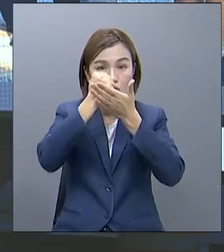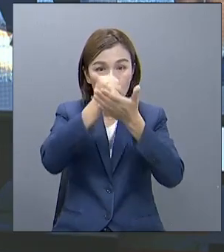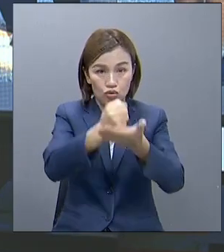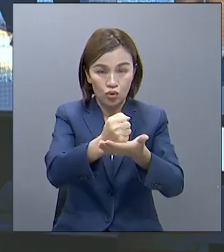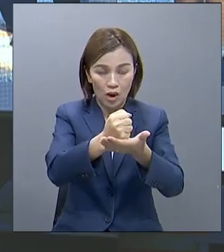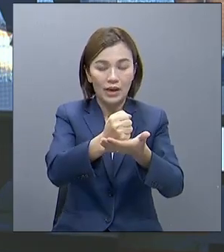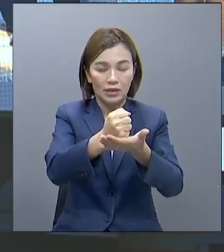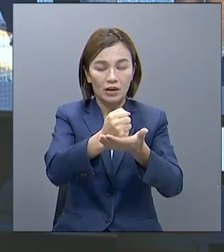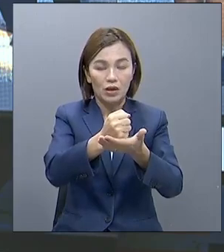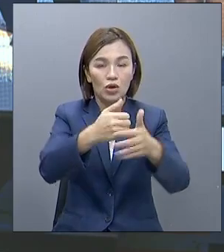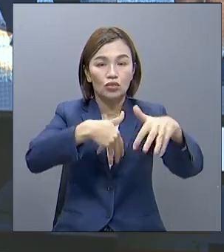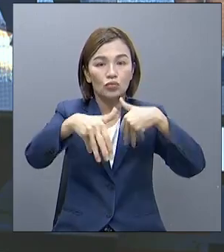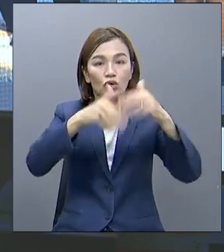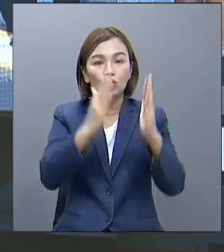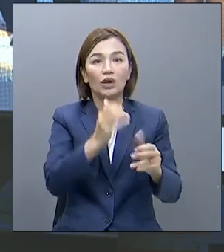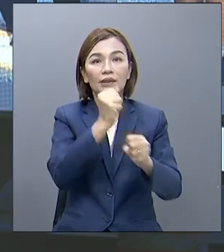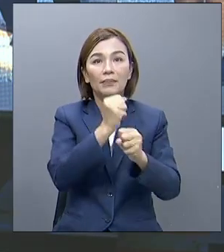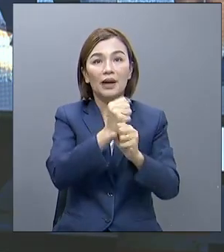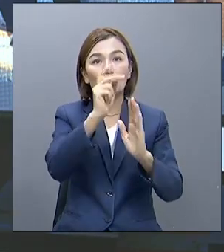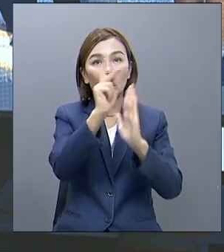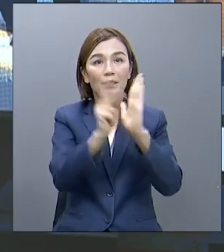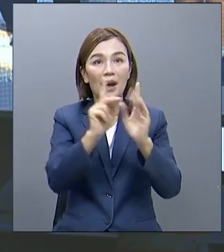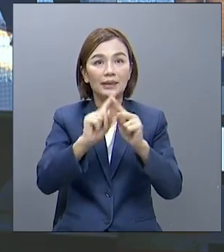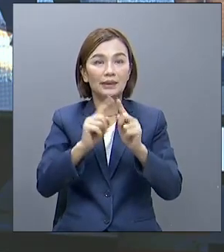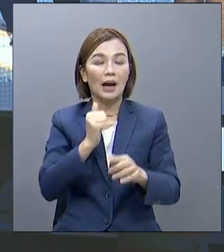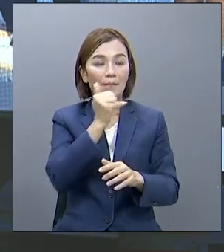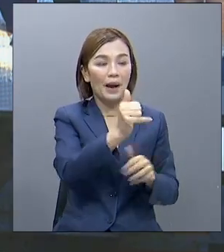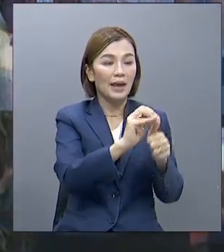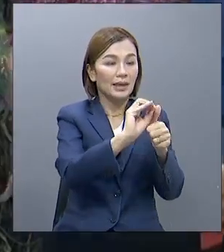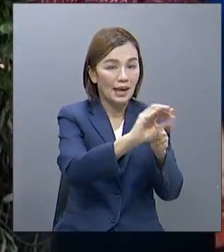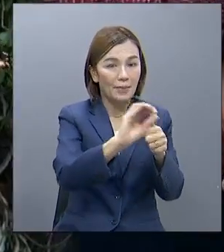จังหวัดมหาสารคามลงพื้นที่ไปให้คำแนะนำกับประชาชนค่ะ